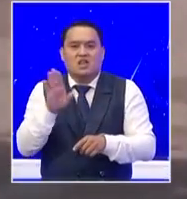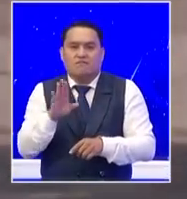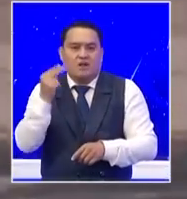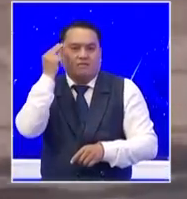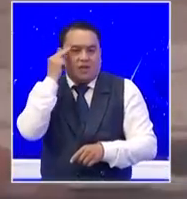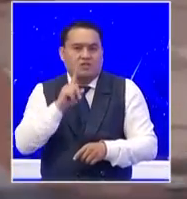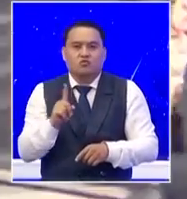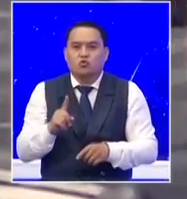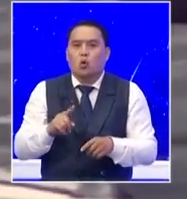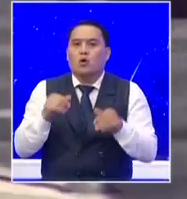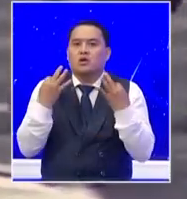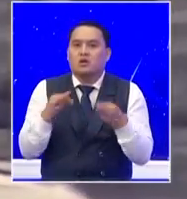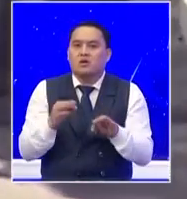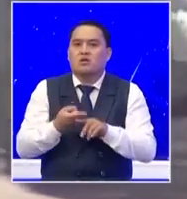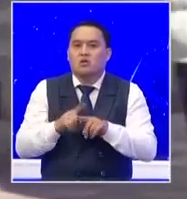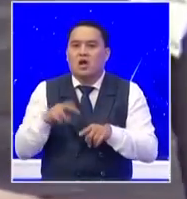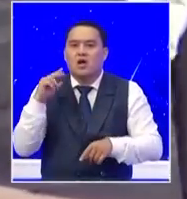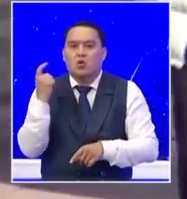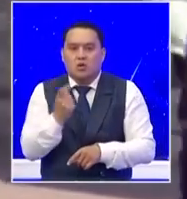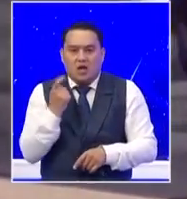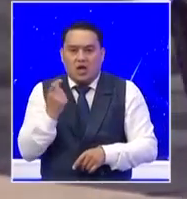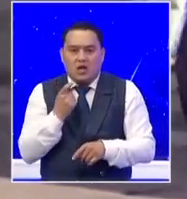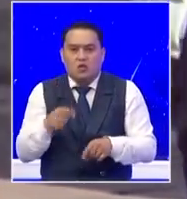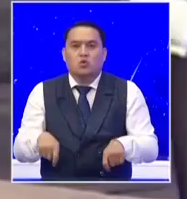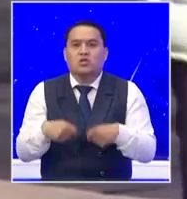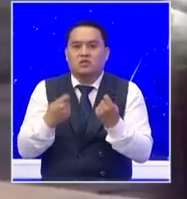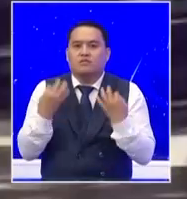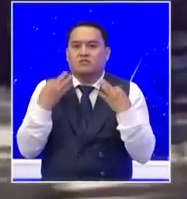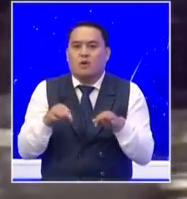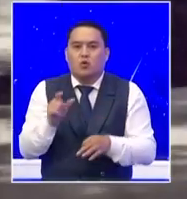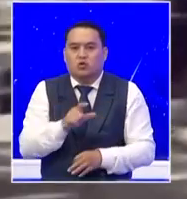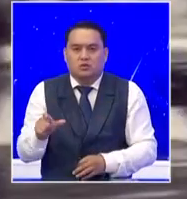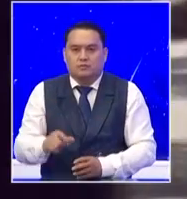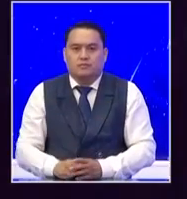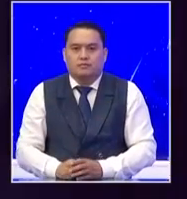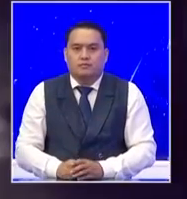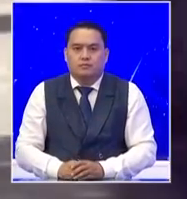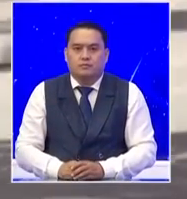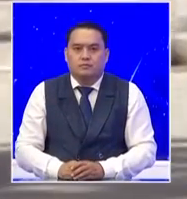непродуманных и неэффективных мер и нарушения законности, и нарушений свобод граждан.